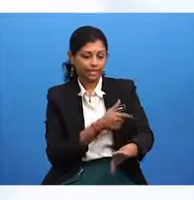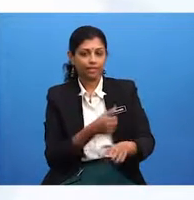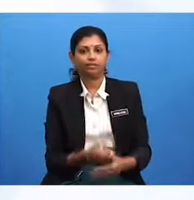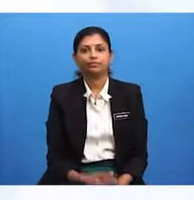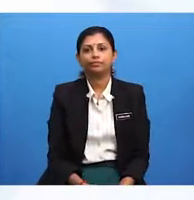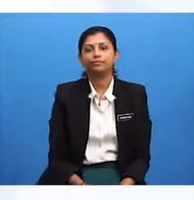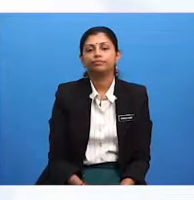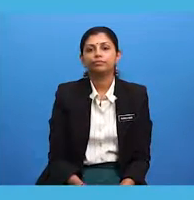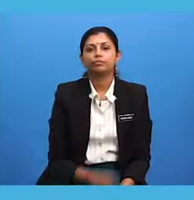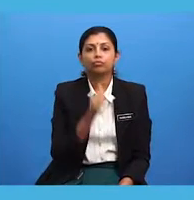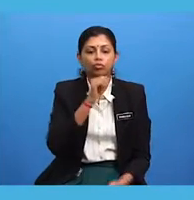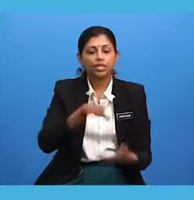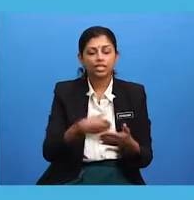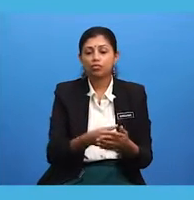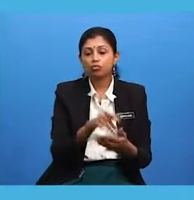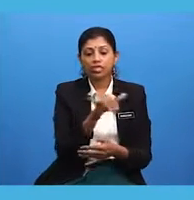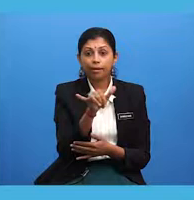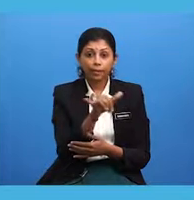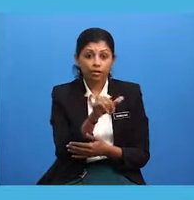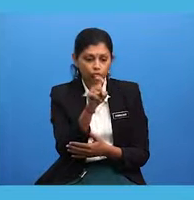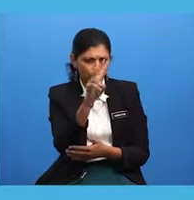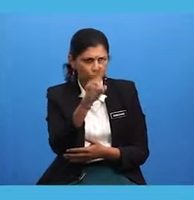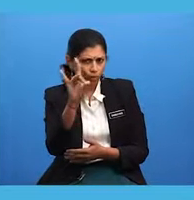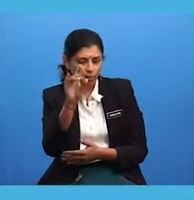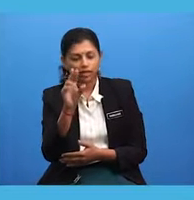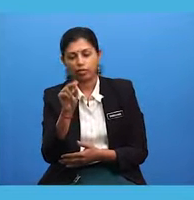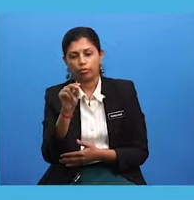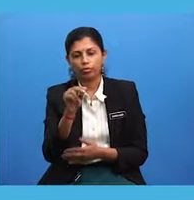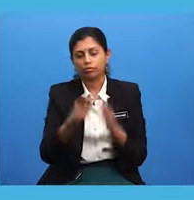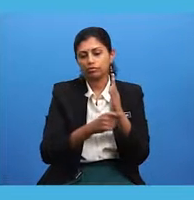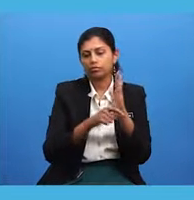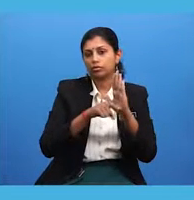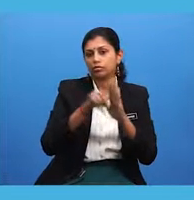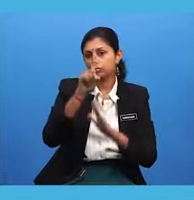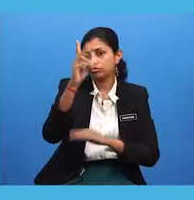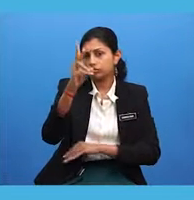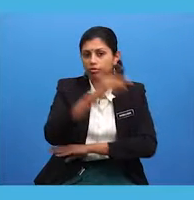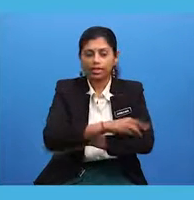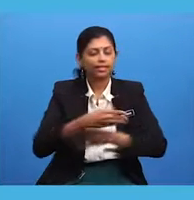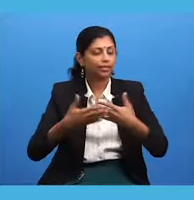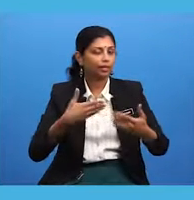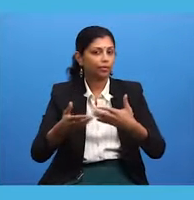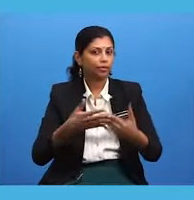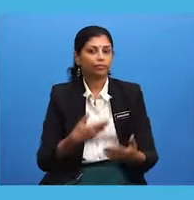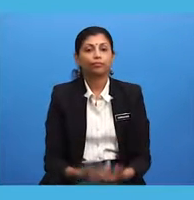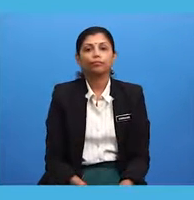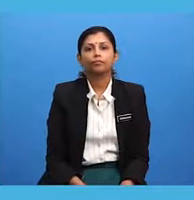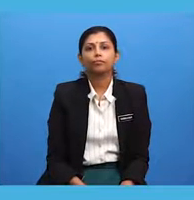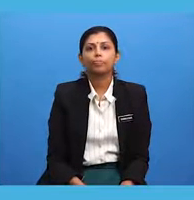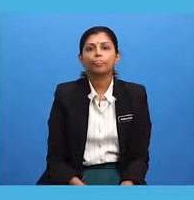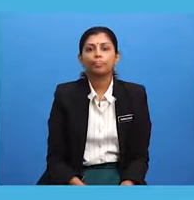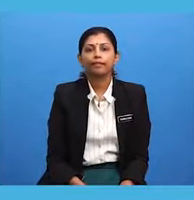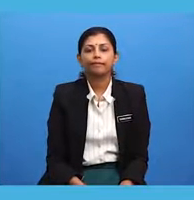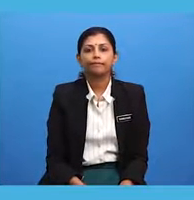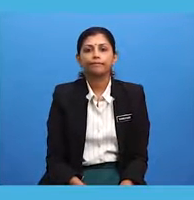seseorang perempuan. Semasa kita haid, terdapat peristiwa yang berlaku